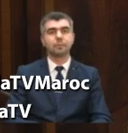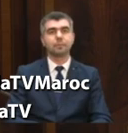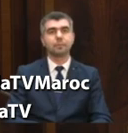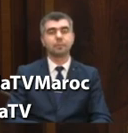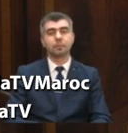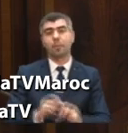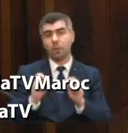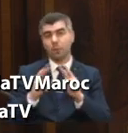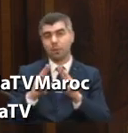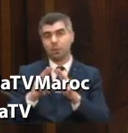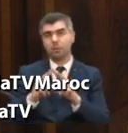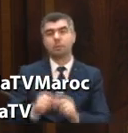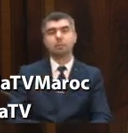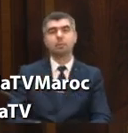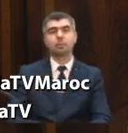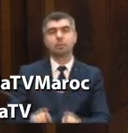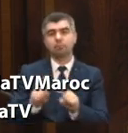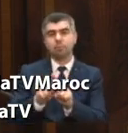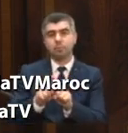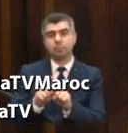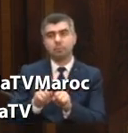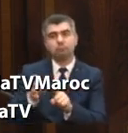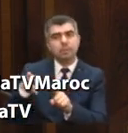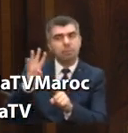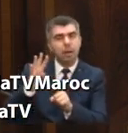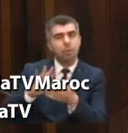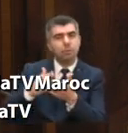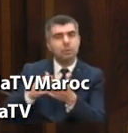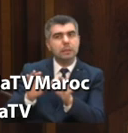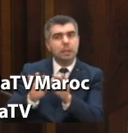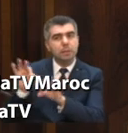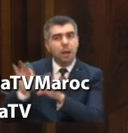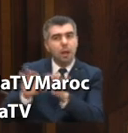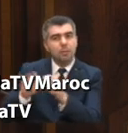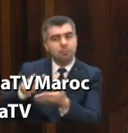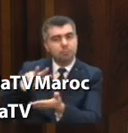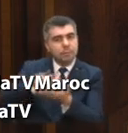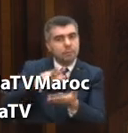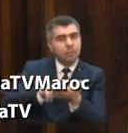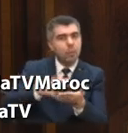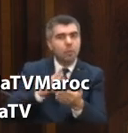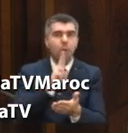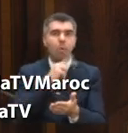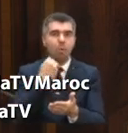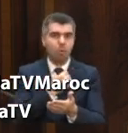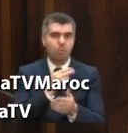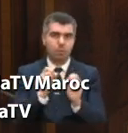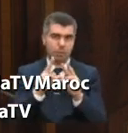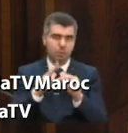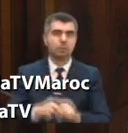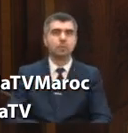نتمين ما جاء في مداخلتكم ونشير بالإجراءات التي تم اعتمادها من طرف الحكومة،